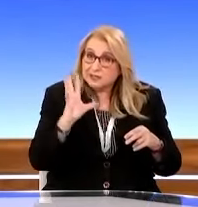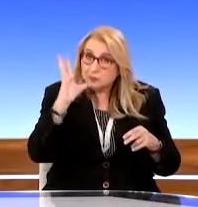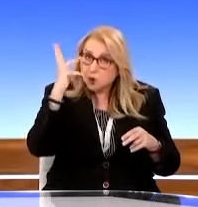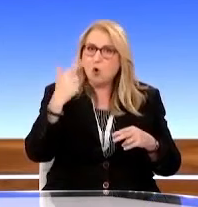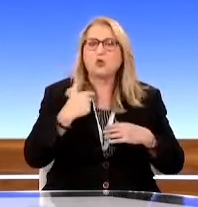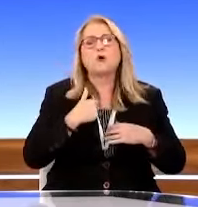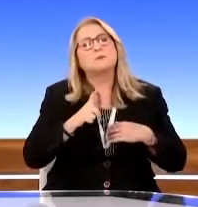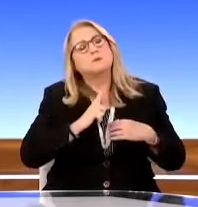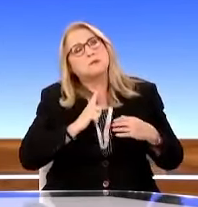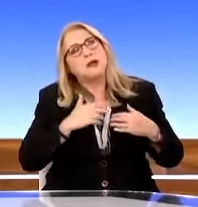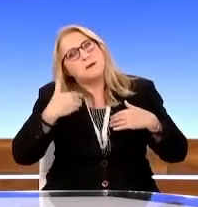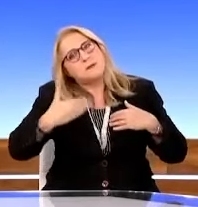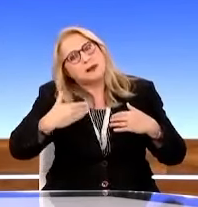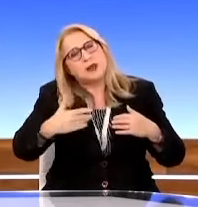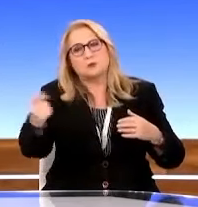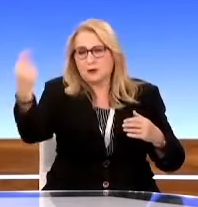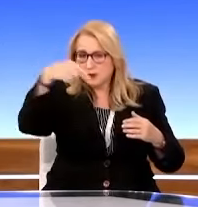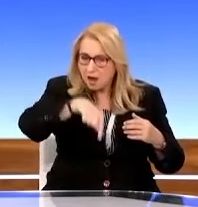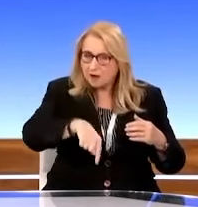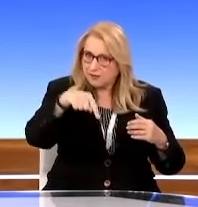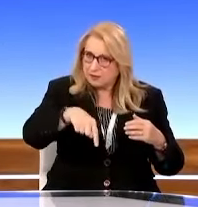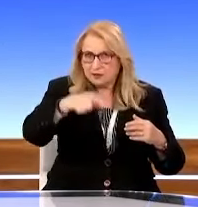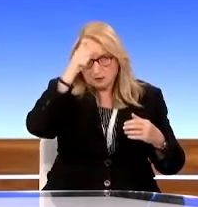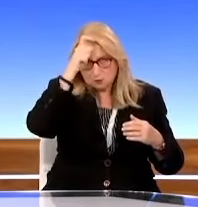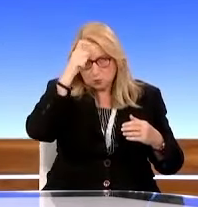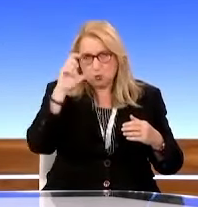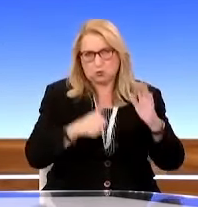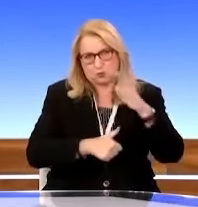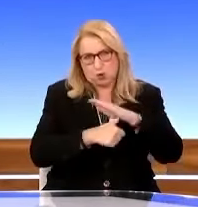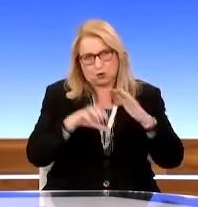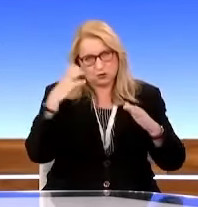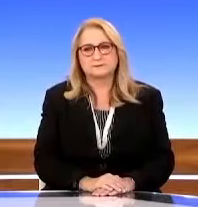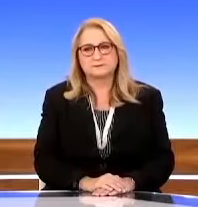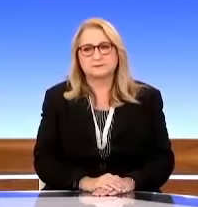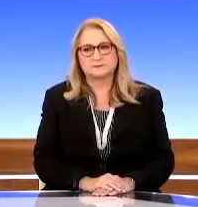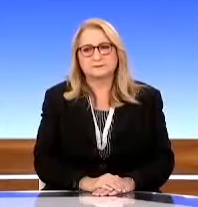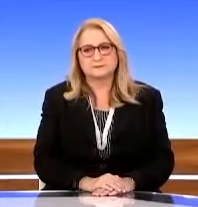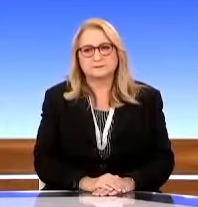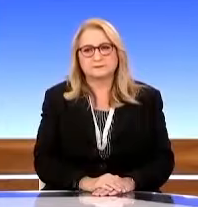να κεφαλοποιήσουμε μέσα από την επίσκεψη του Προέδρου Ερντογάν στην Αθήνα στις 7 Δεκεμβρίου.